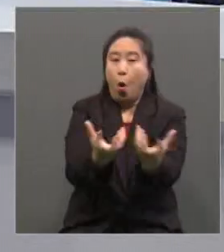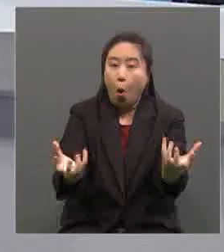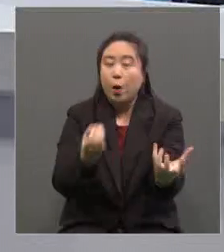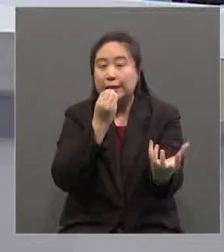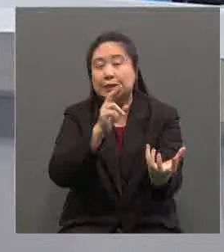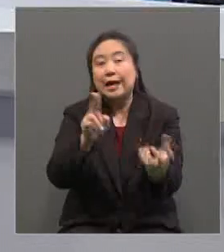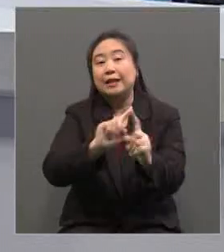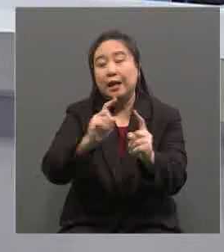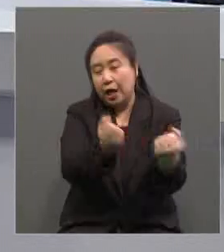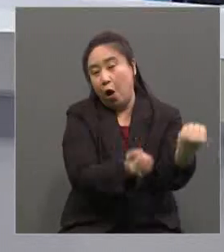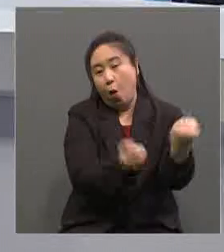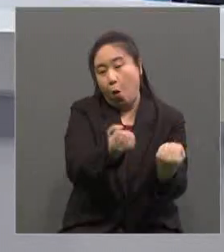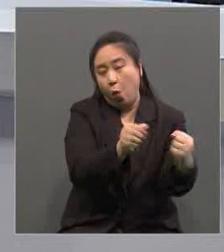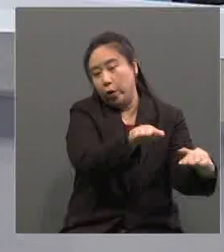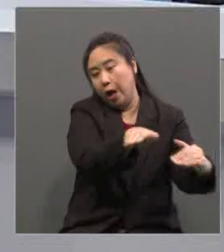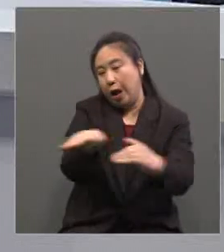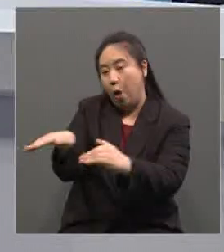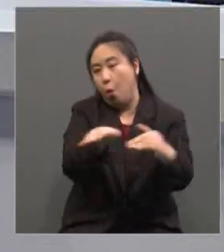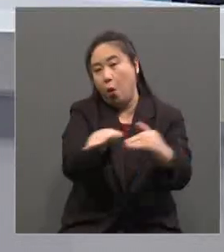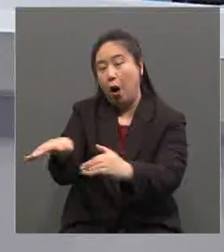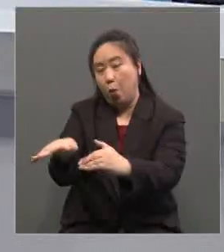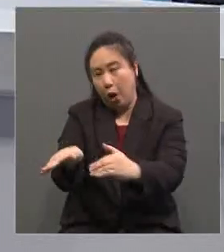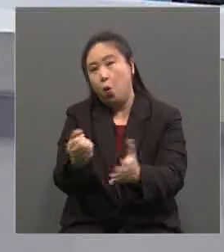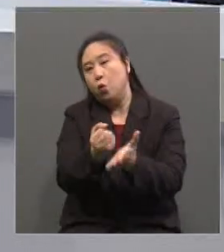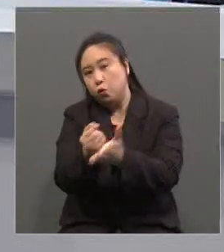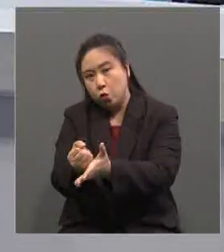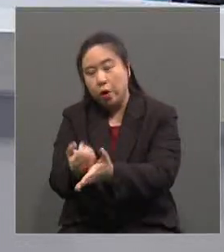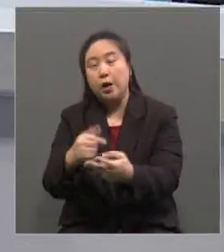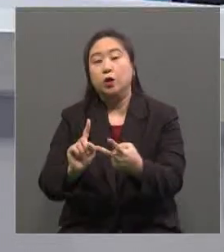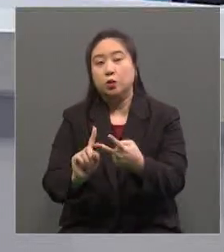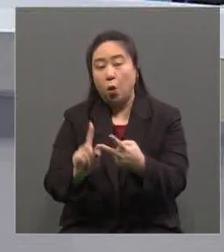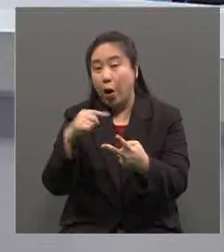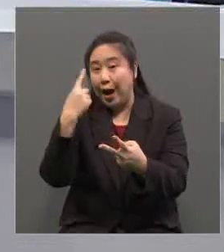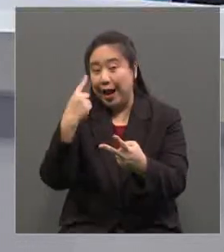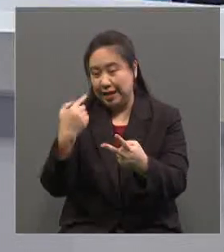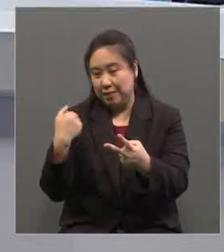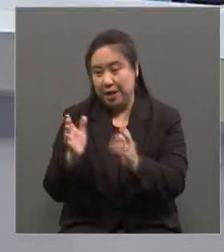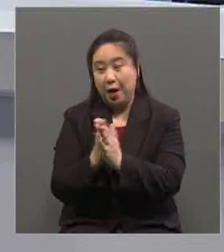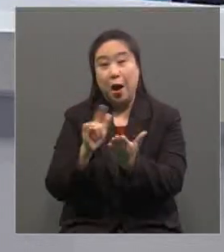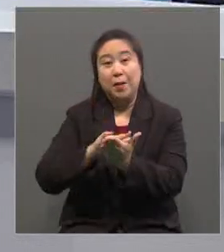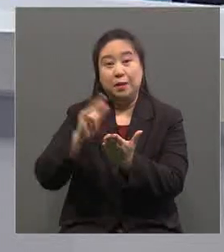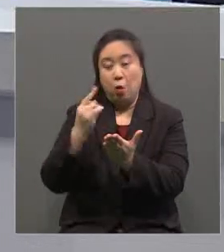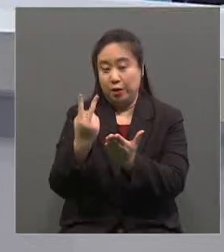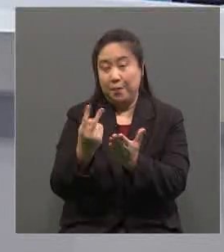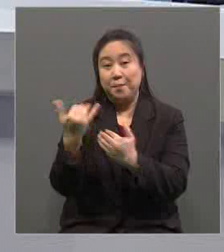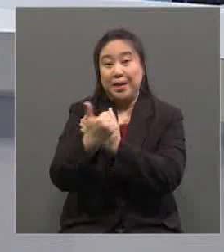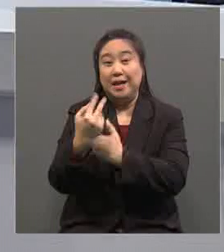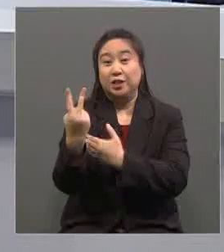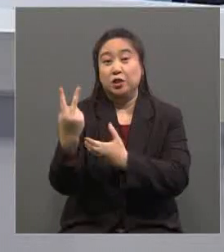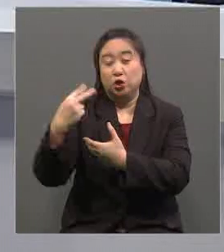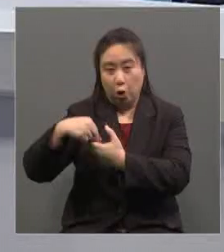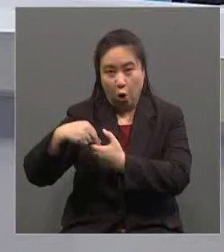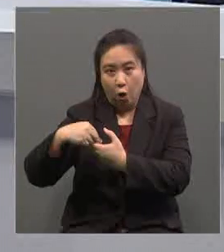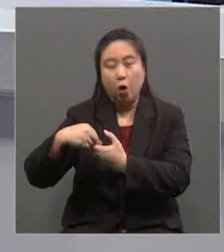แล้วนะครับอย่างหนึ่งก็คือว่ามีการปล่อยตัวคนที่ถือ 2สัญชาติมีพาสปอร์ตน่ะออกมาคือไม่ใช่ว่าเป็น